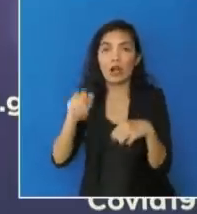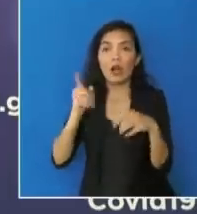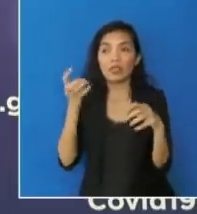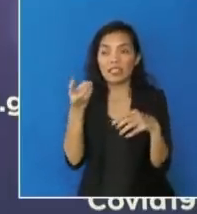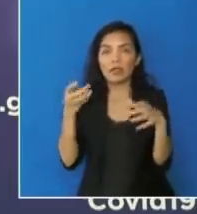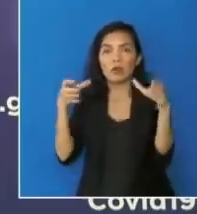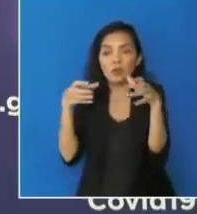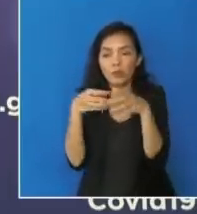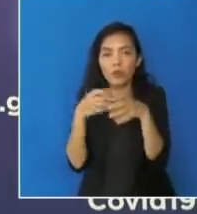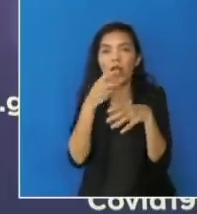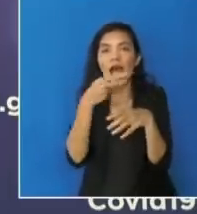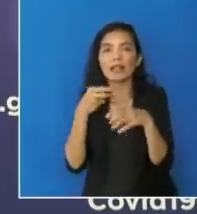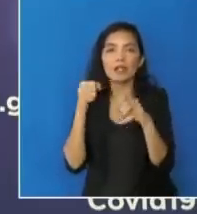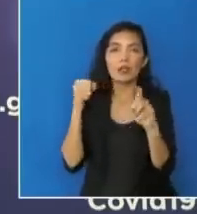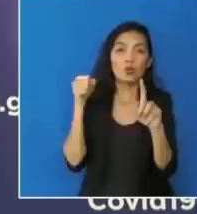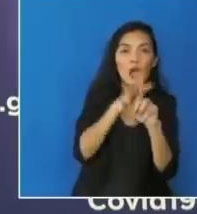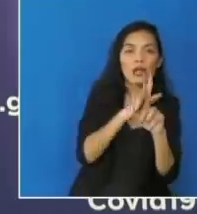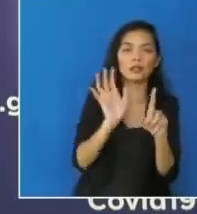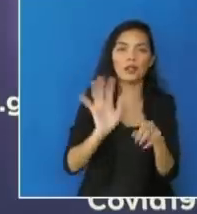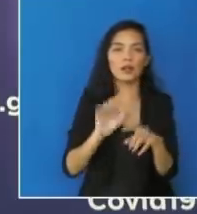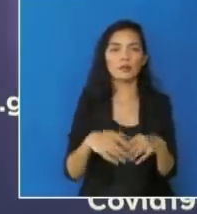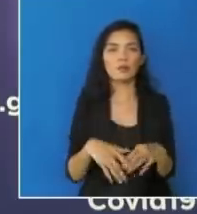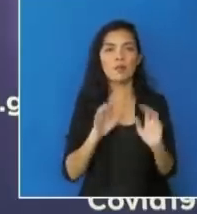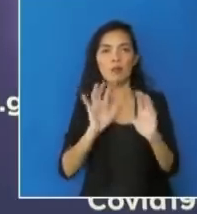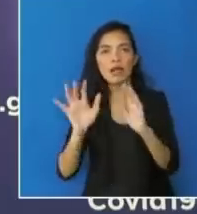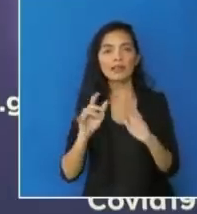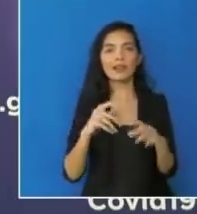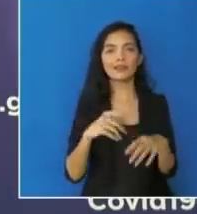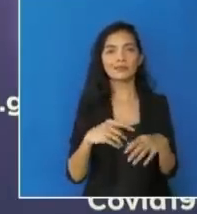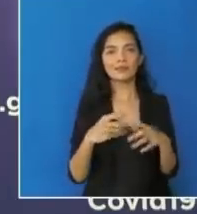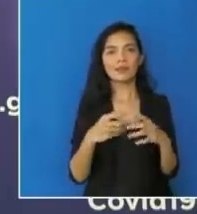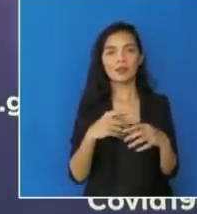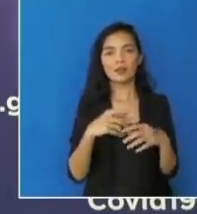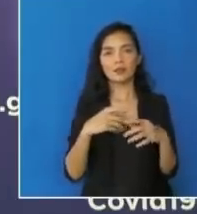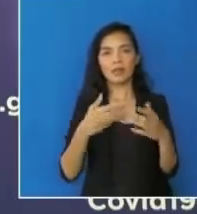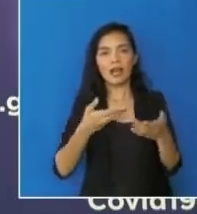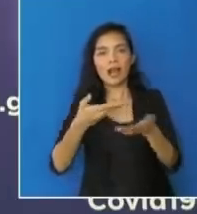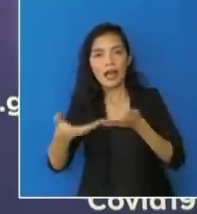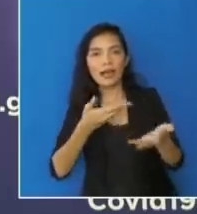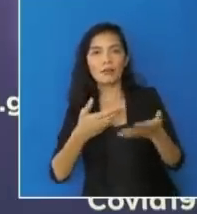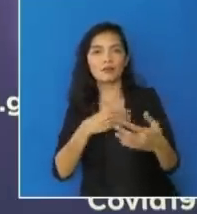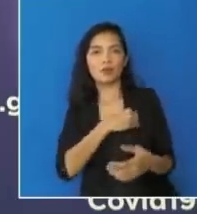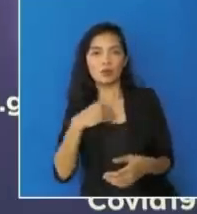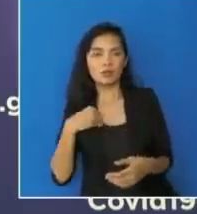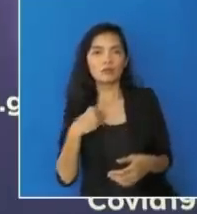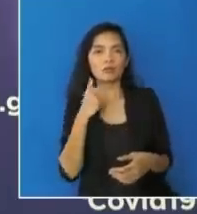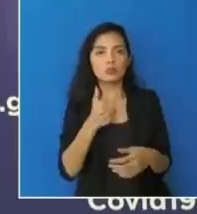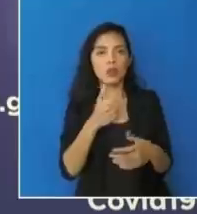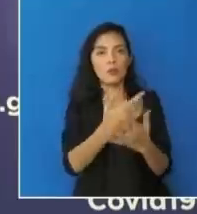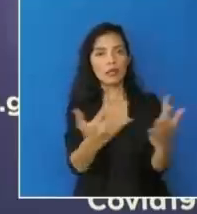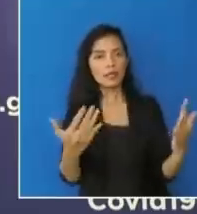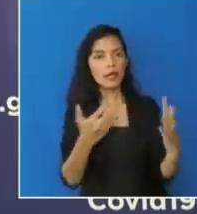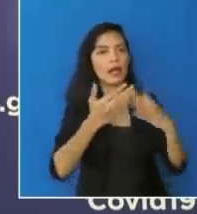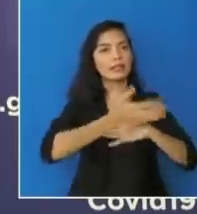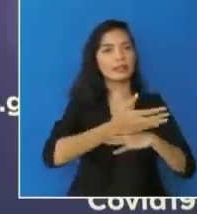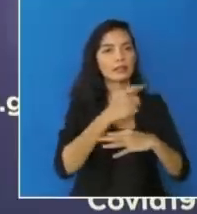Cukup banyak layanan-layanan telemedicine yang bisa diakses oleh seluruh masyarakat dalam rangka menjalankan